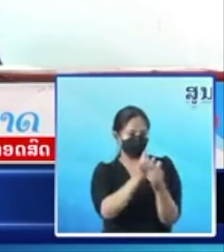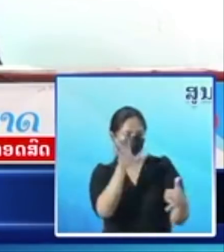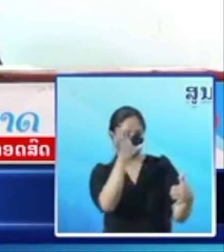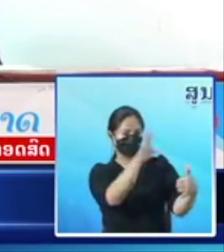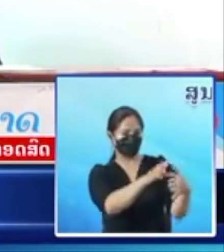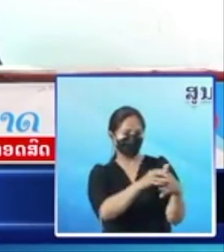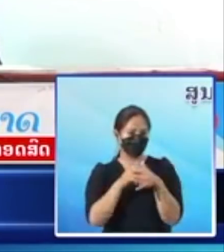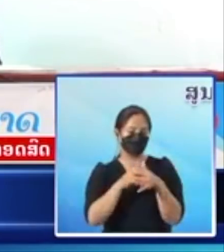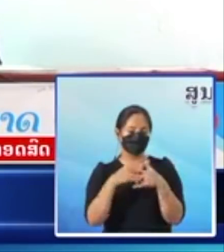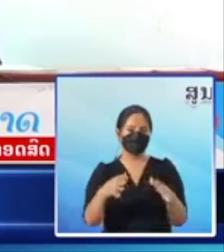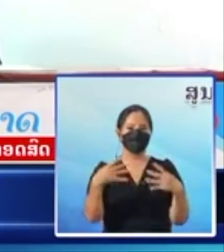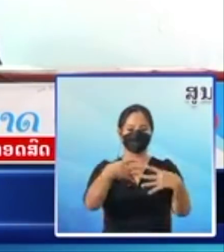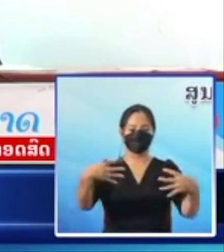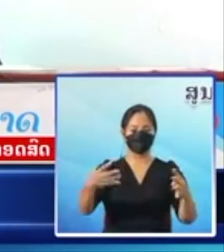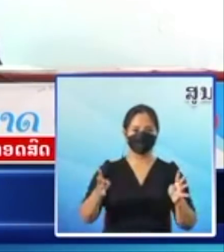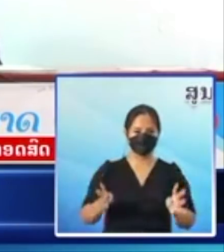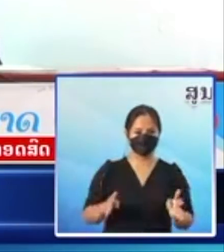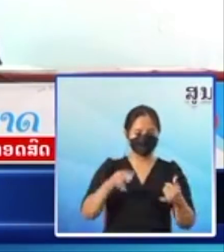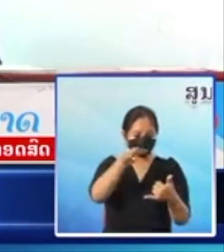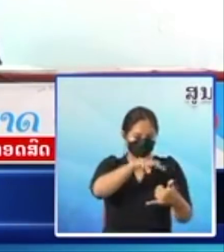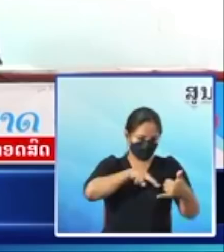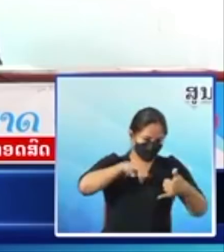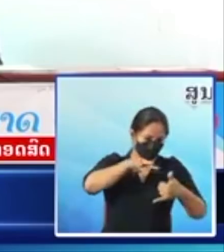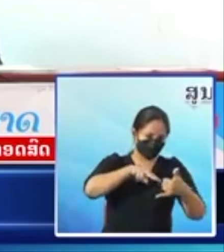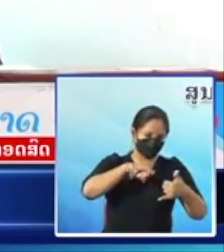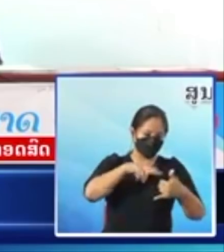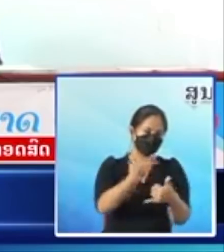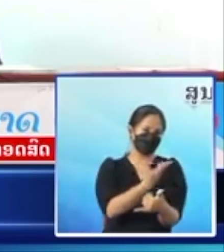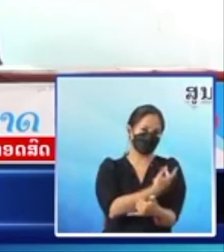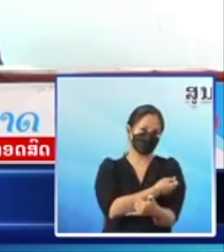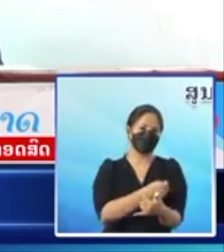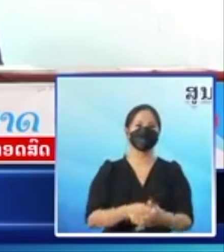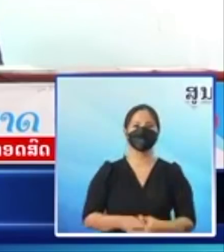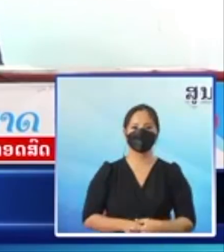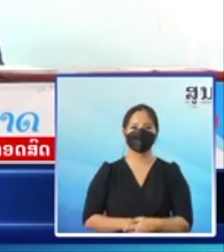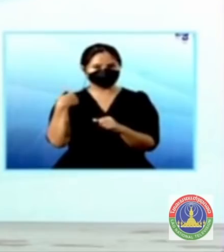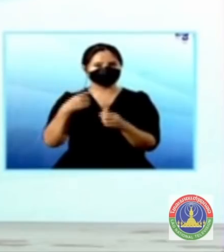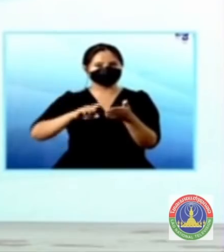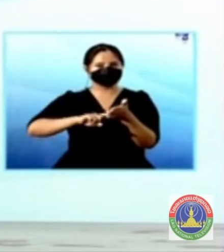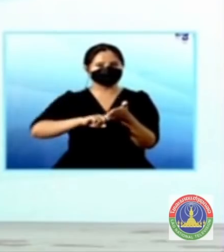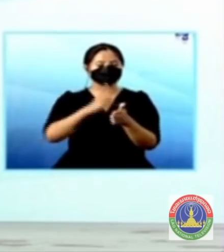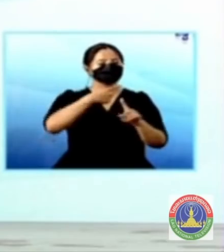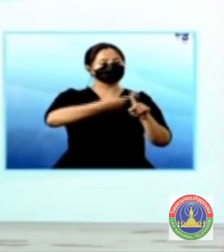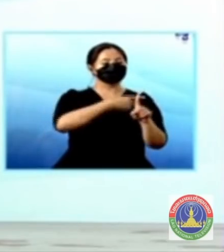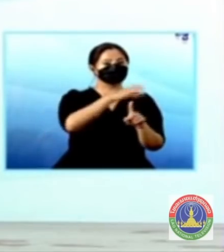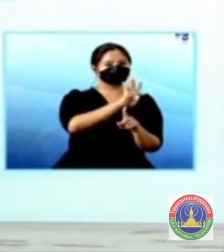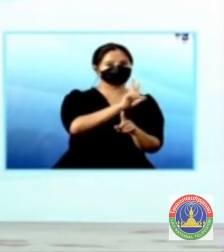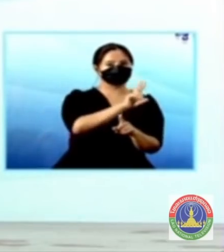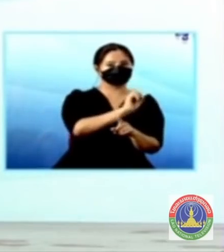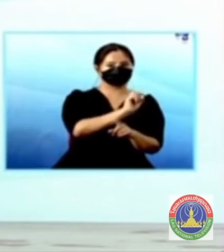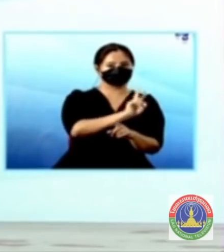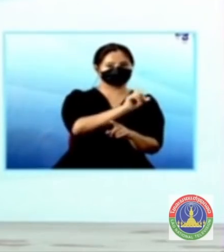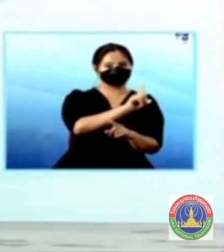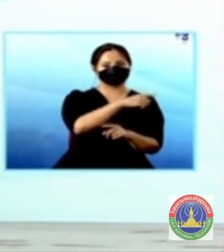ตัวก็คือไปรับการกวดเสื้อหรือซักวัคซีนทางมีความจำเป็นเนาะสำหรับพ่อแม่พี่น้